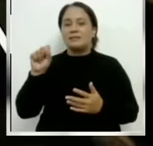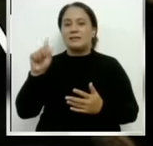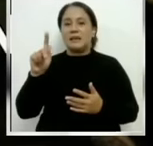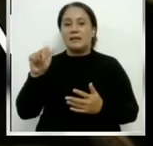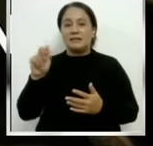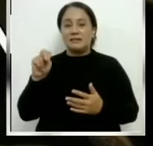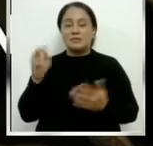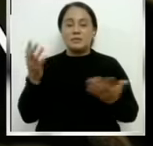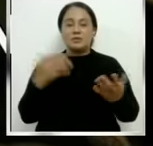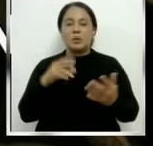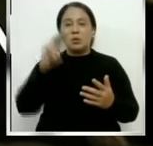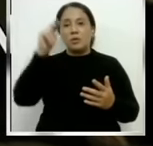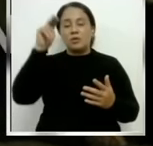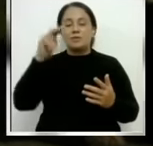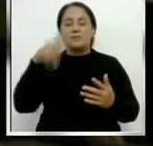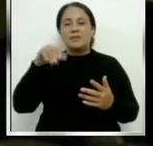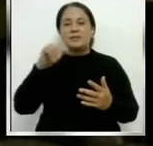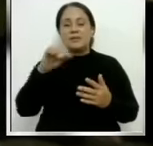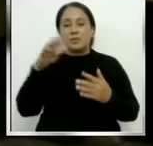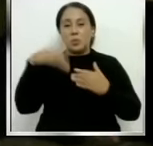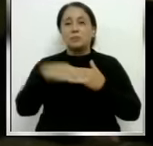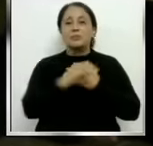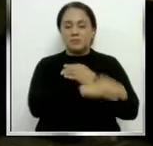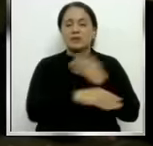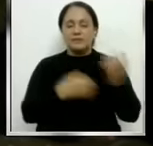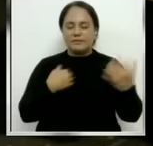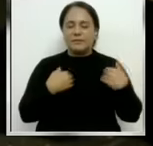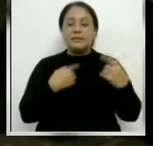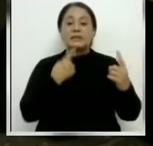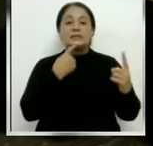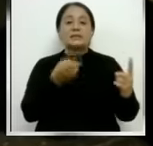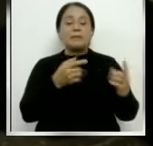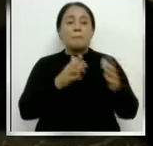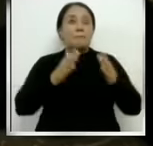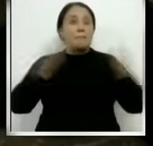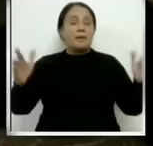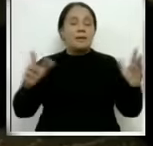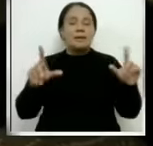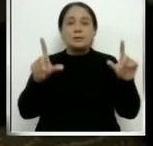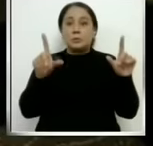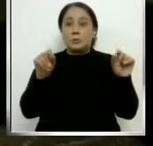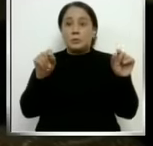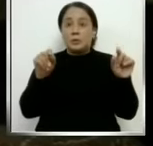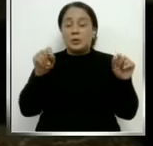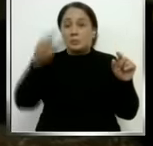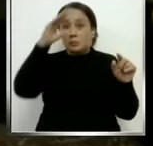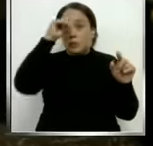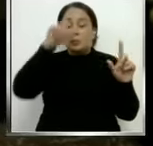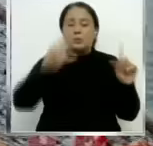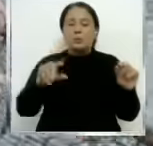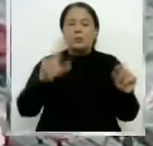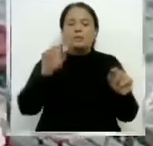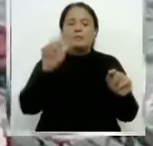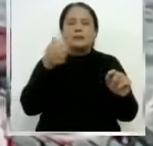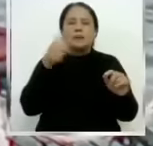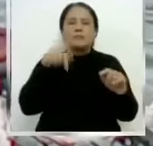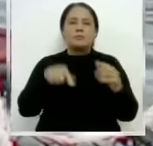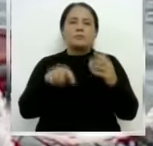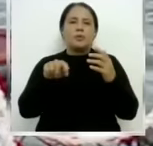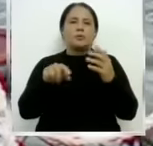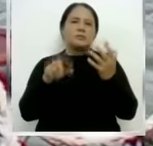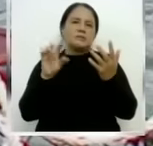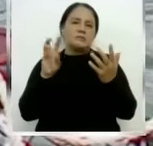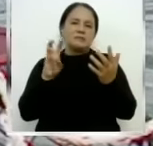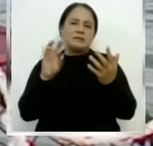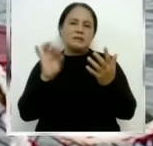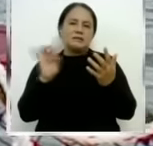National Oceanic and Atmospheric Administration, ang naitalang largest male red king crab ay may bigat na 10.886 kilos, habang ang largest female king